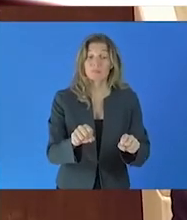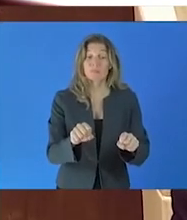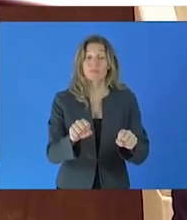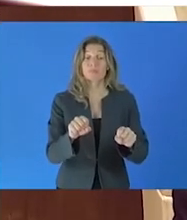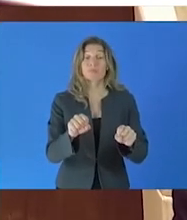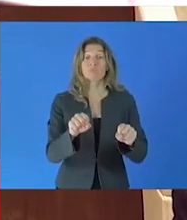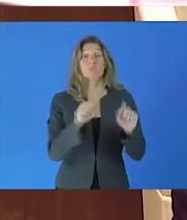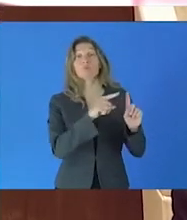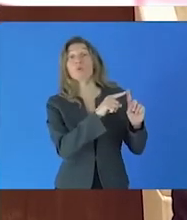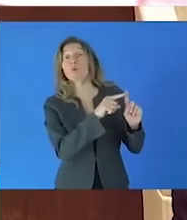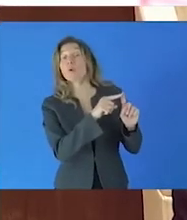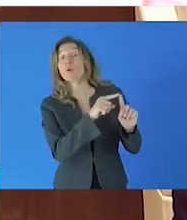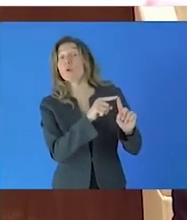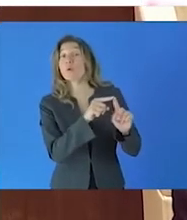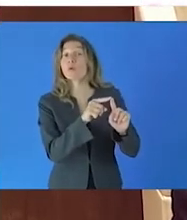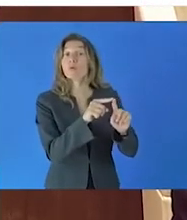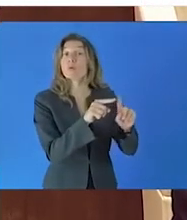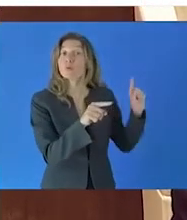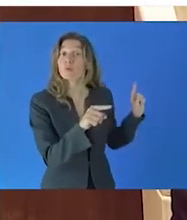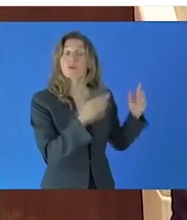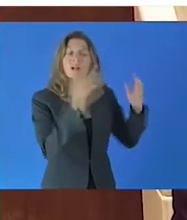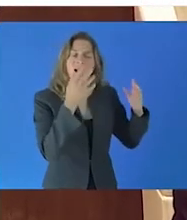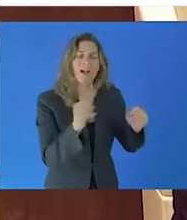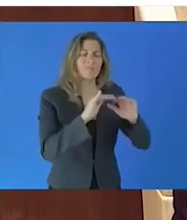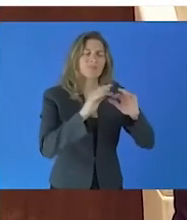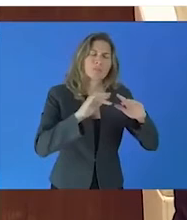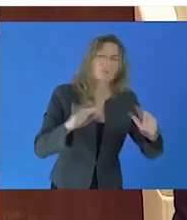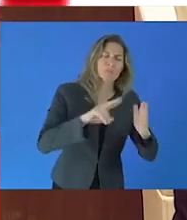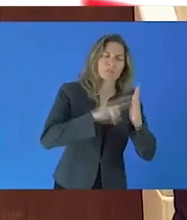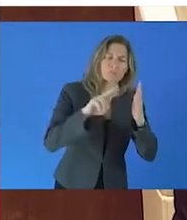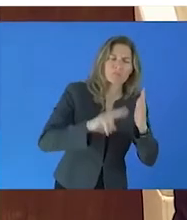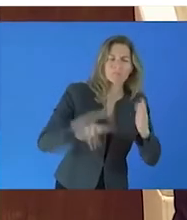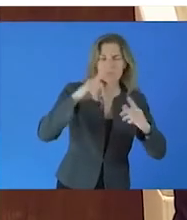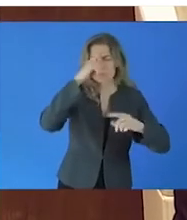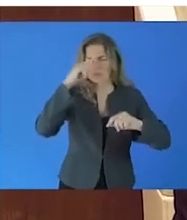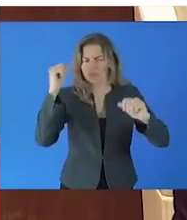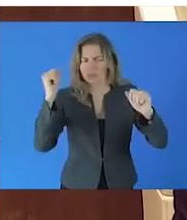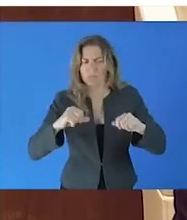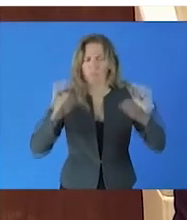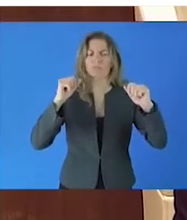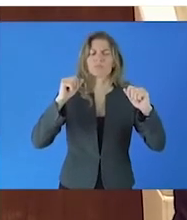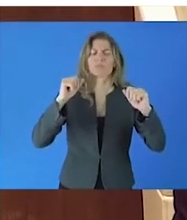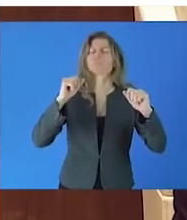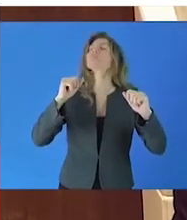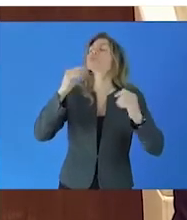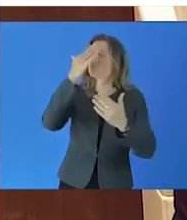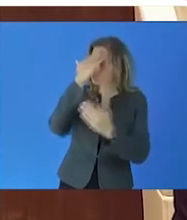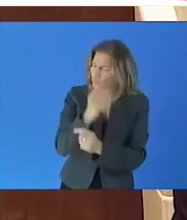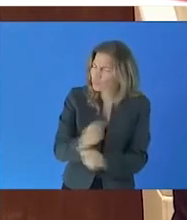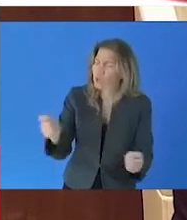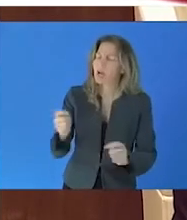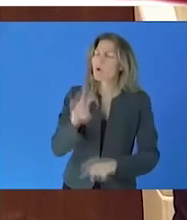l'origine de l'existence des structures d'état à travers le monde aujourd'hui fonctionnent à 9 cents de l'heure la question de l'arménien occidental